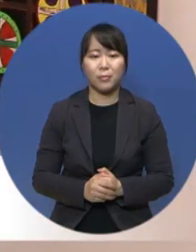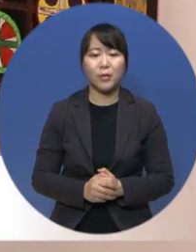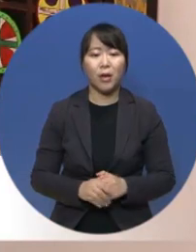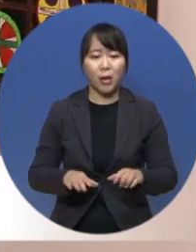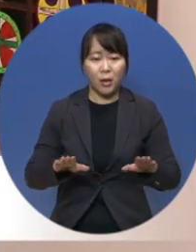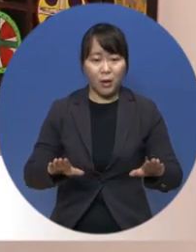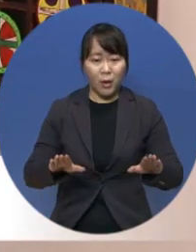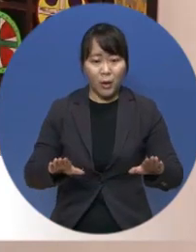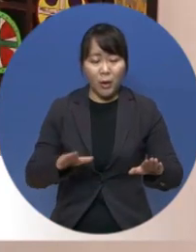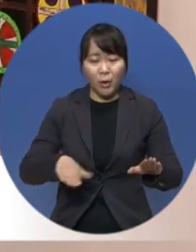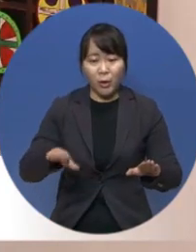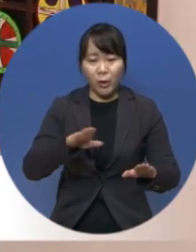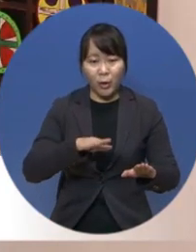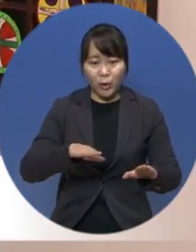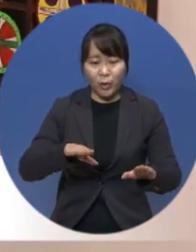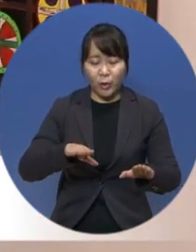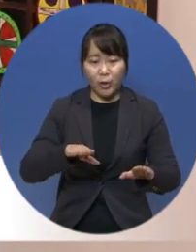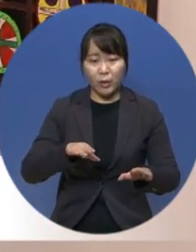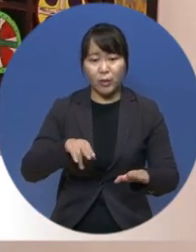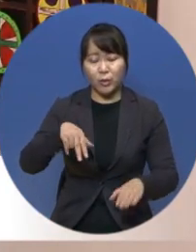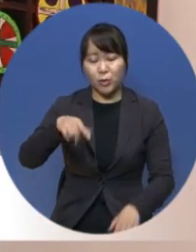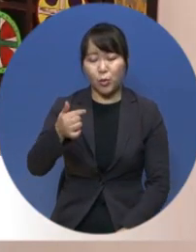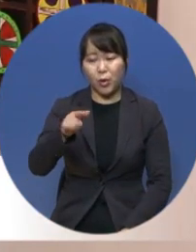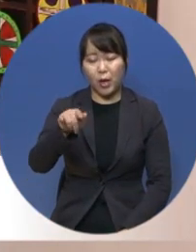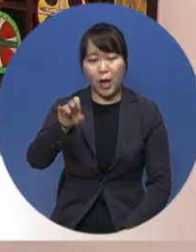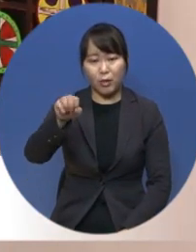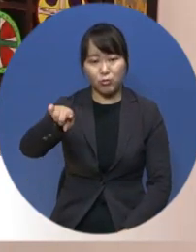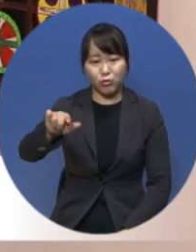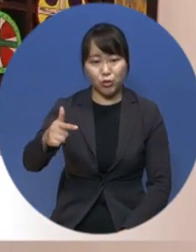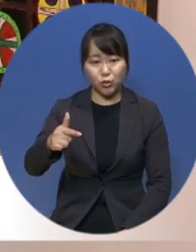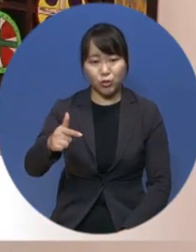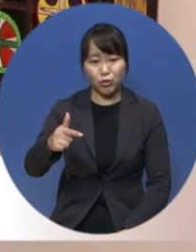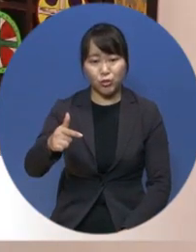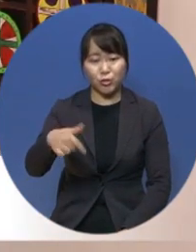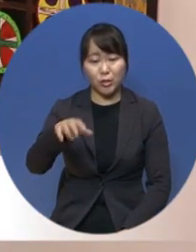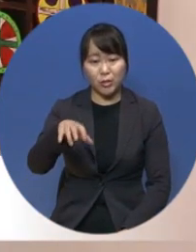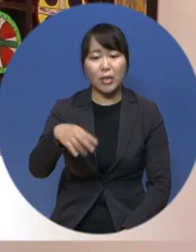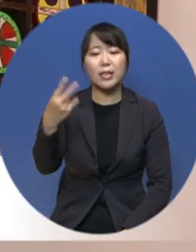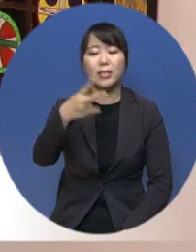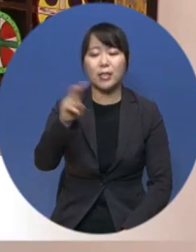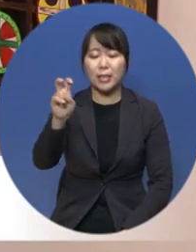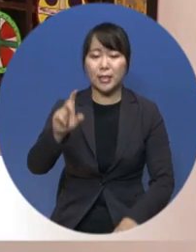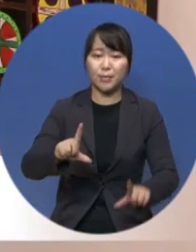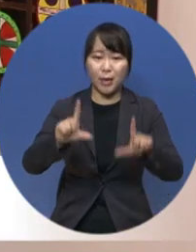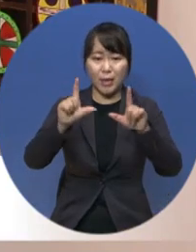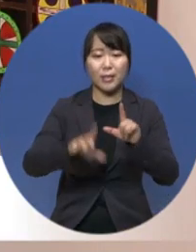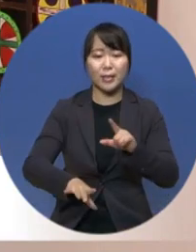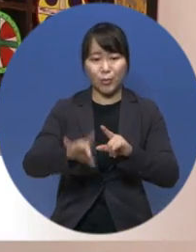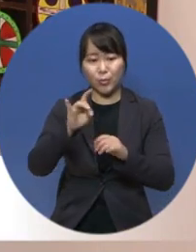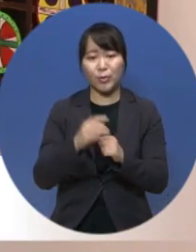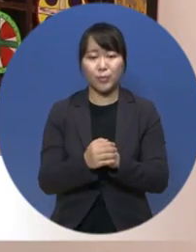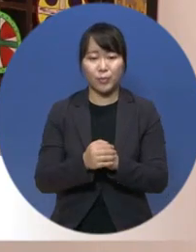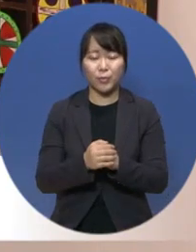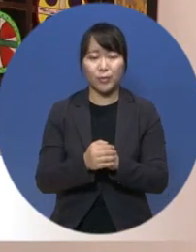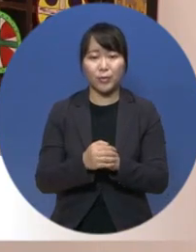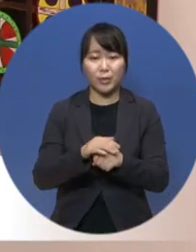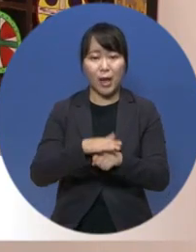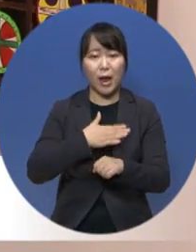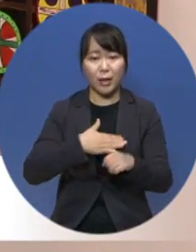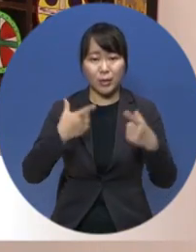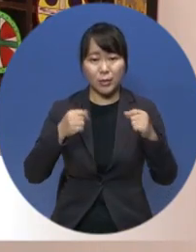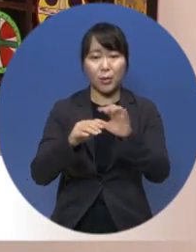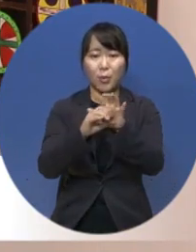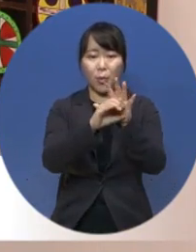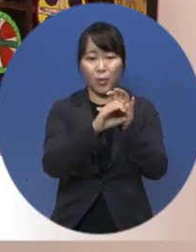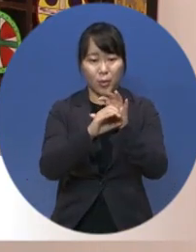전시는 저희 조가 온 스튜디오의 4 2020년 첫번째 전시 거든요 잘 아시다시피 의 코로나